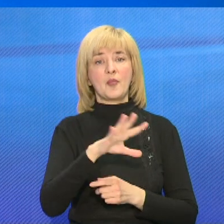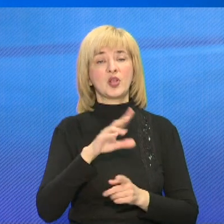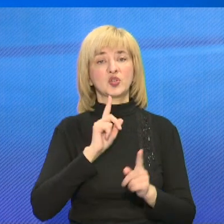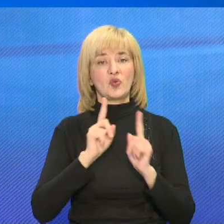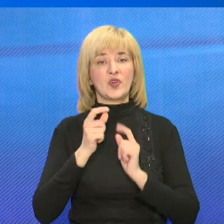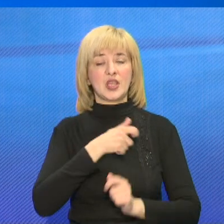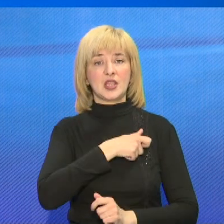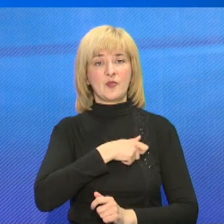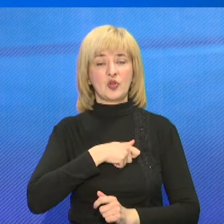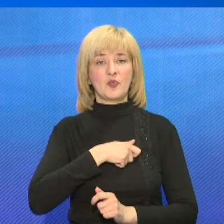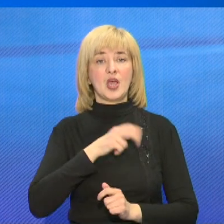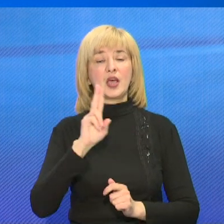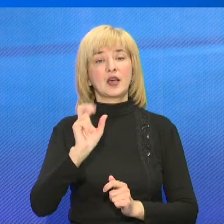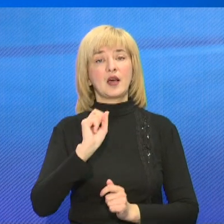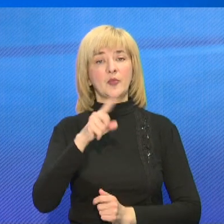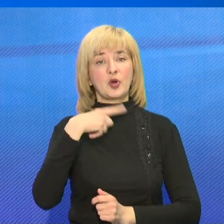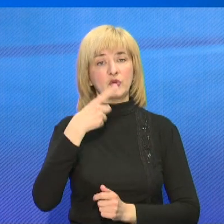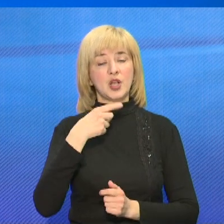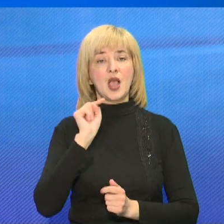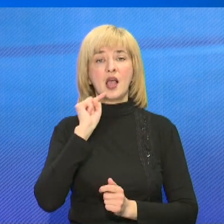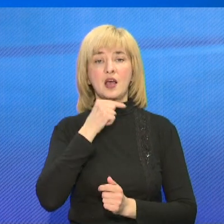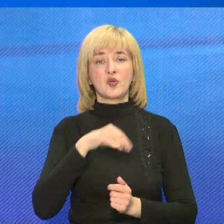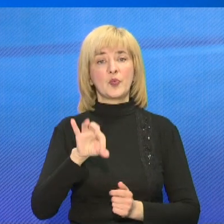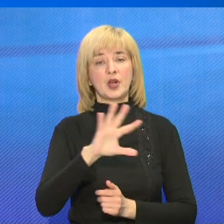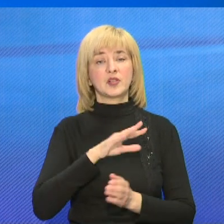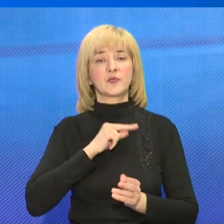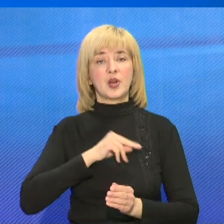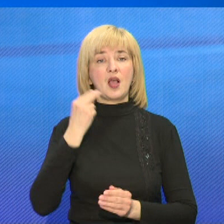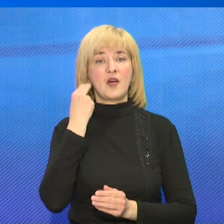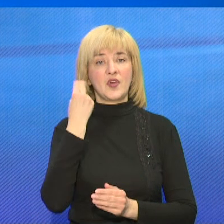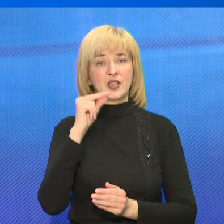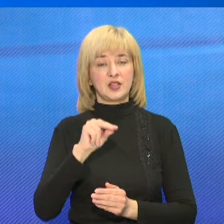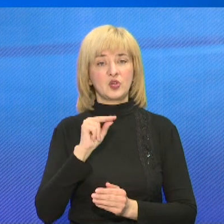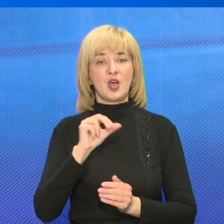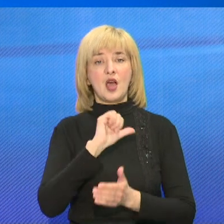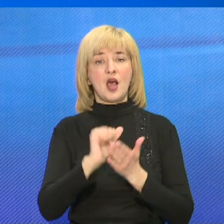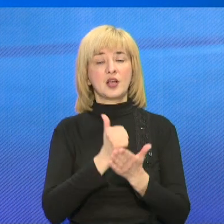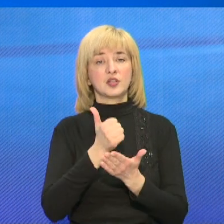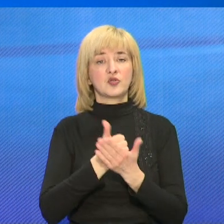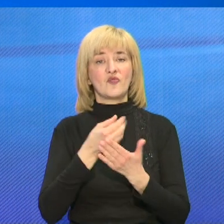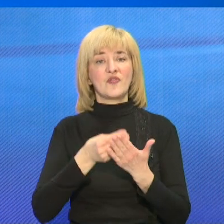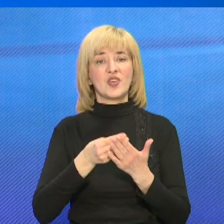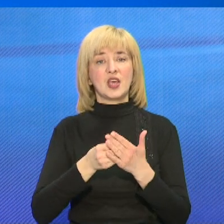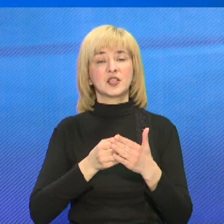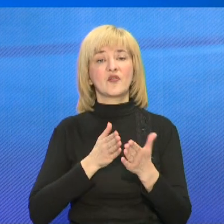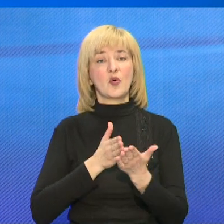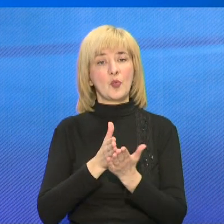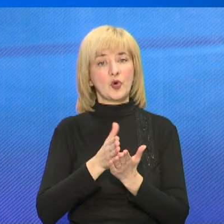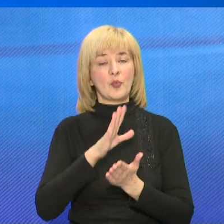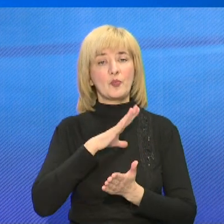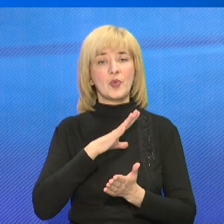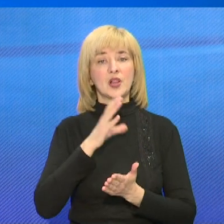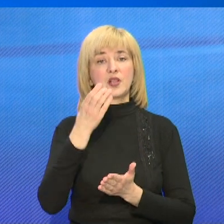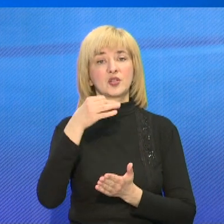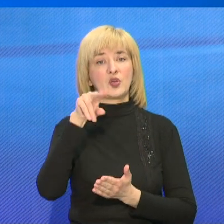савета дэпутатаў. Як прагучала, эканоміка рэгіёна спрацавала эфектыўна. Асноўны фінансавы ўпор быў зроблены на сацыяльныя